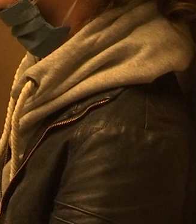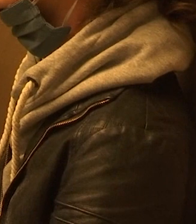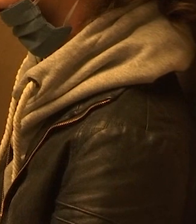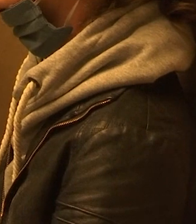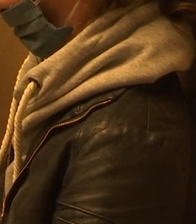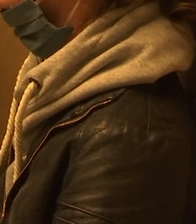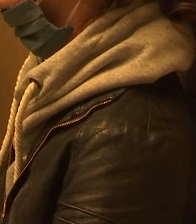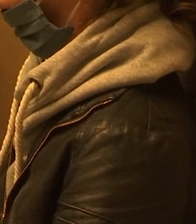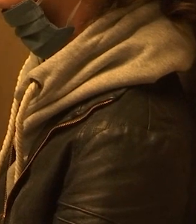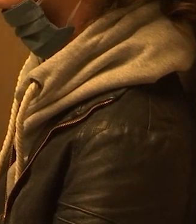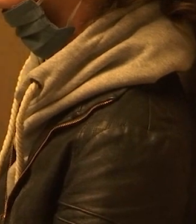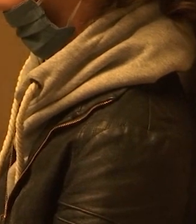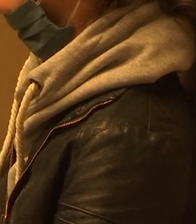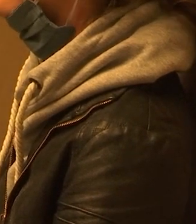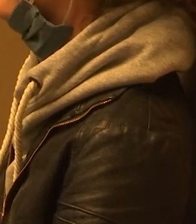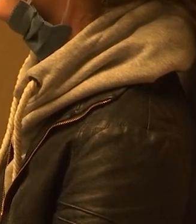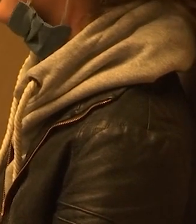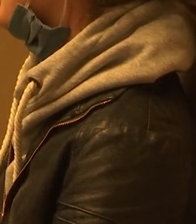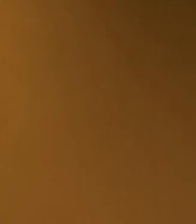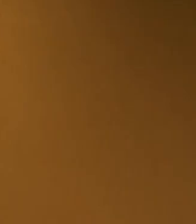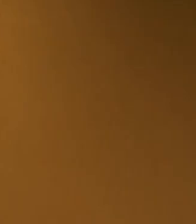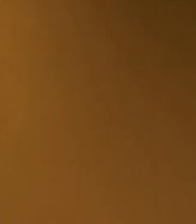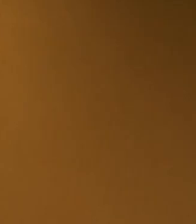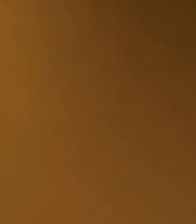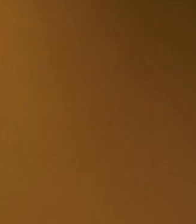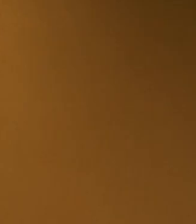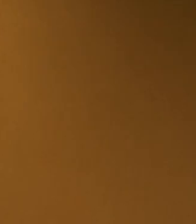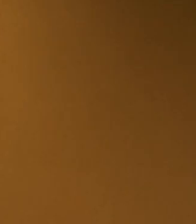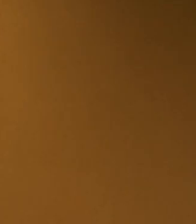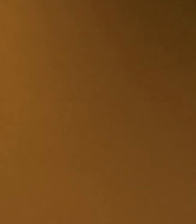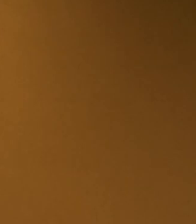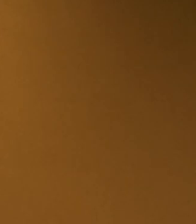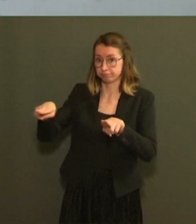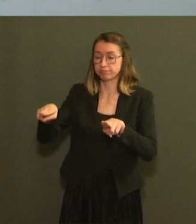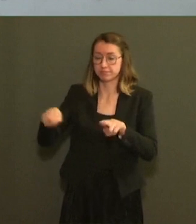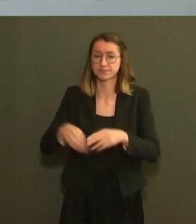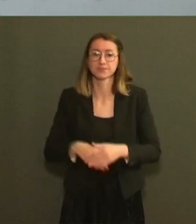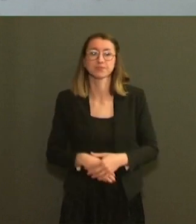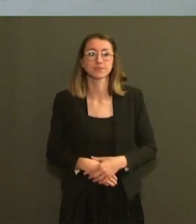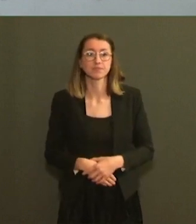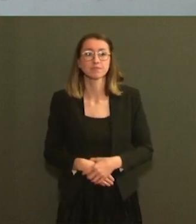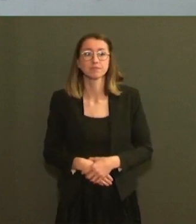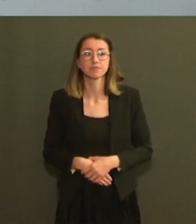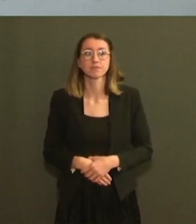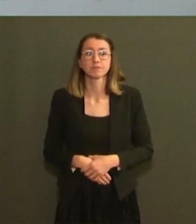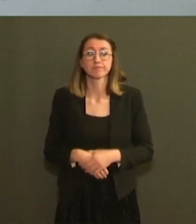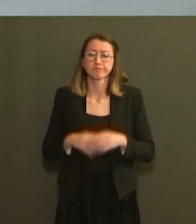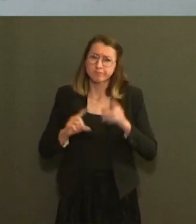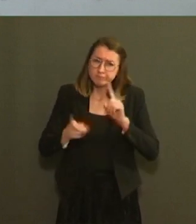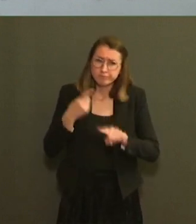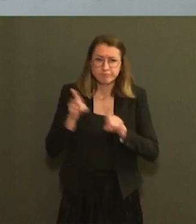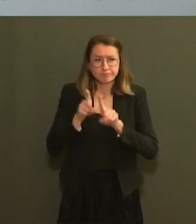случаев инфицирования коронавирусом. Органы здравоохранения бьют тревогу. В настоящее время число пациентов в отделениях интенсивной